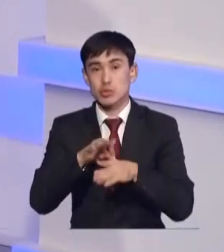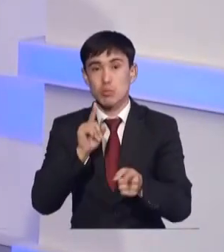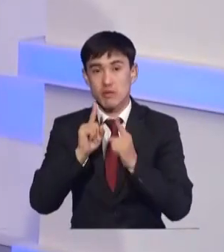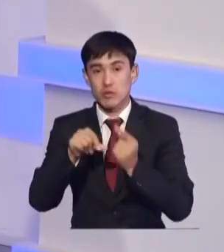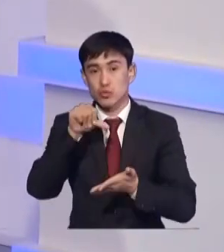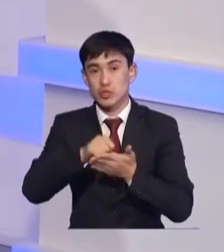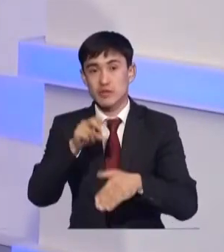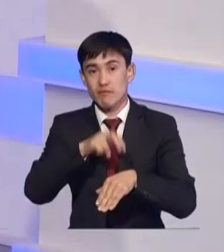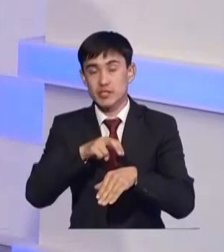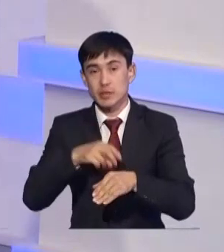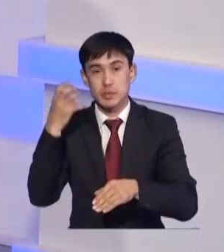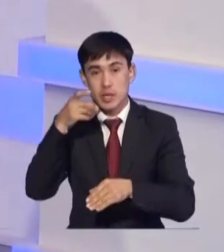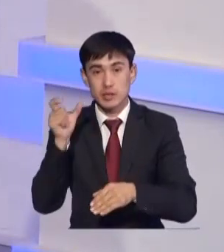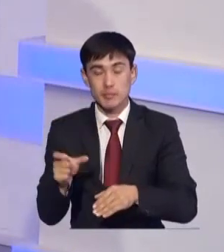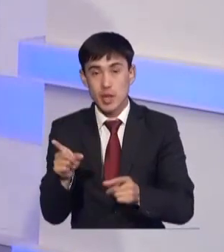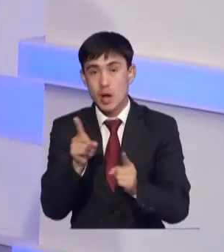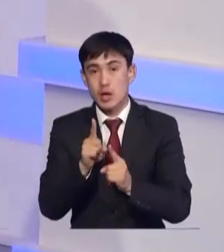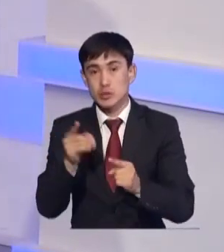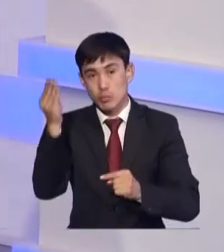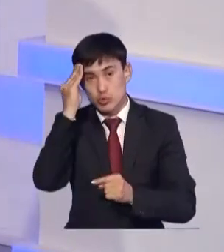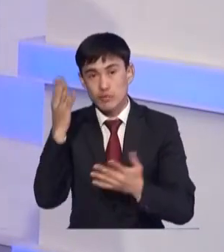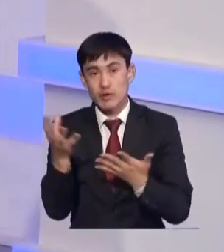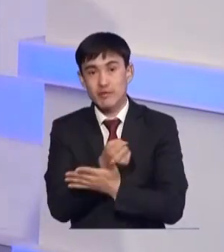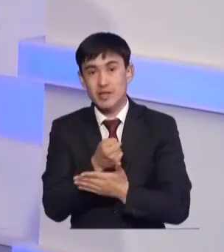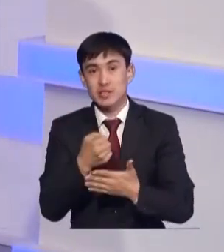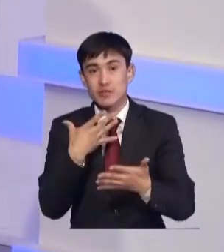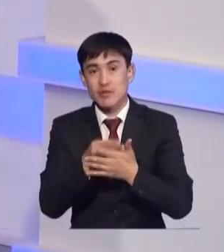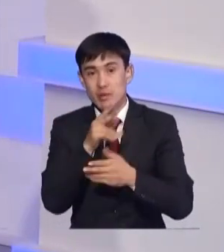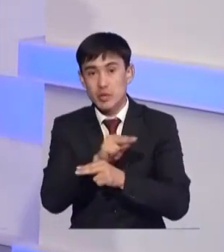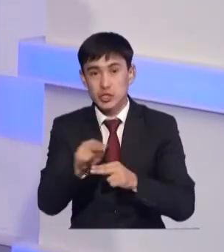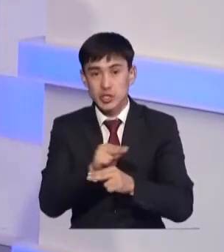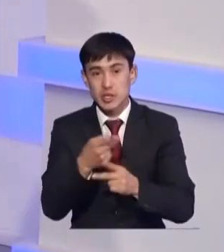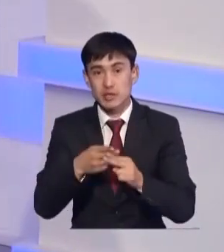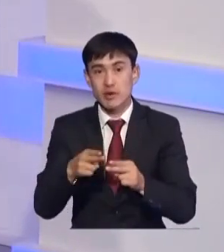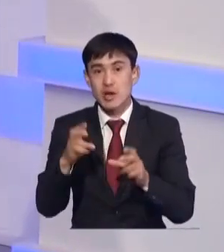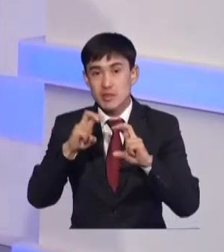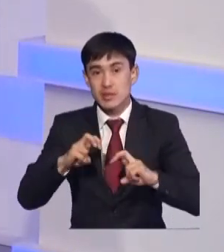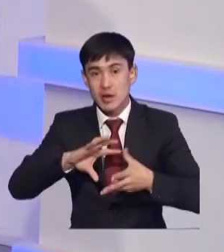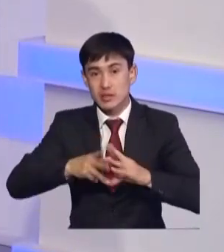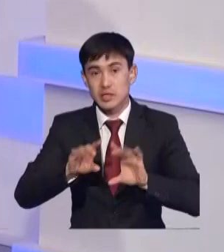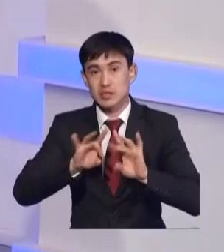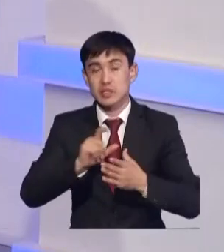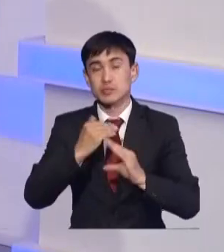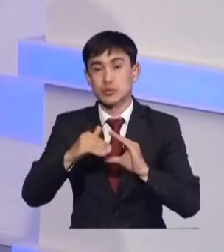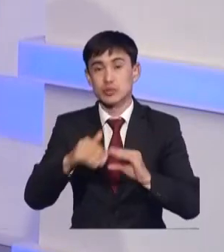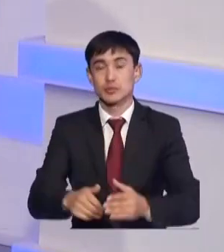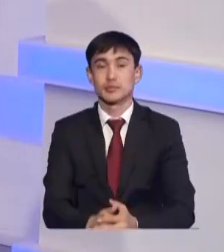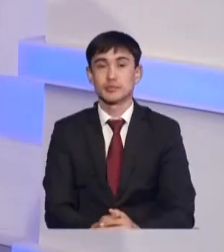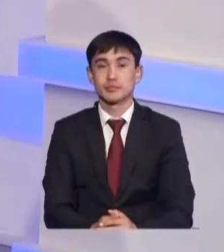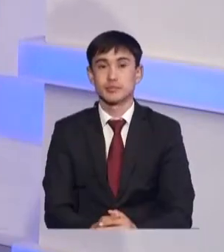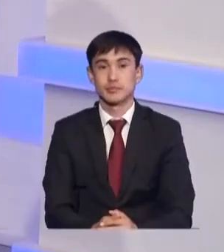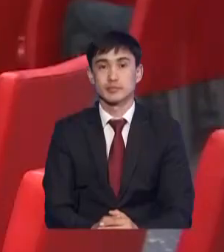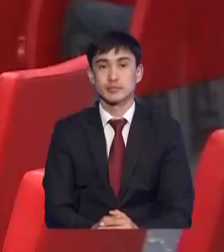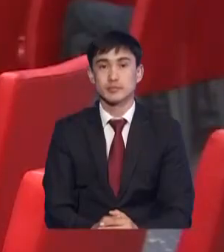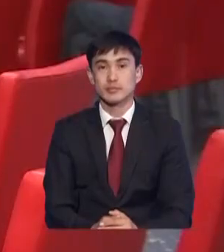брифинг с участием врачей психиатров о способов выявления и своевременного лечения данного диагноза расскажем в нашем следующем